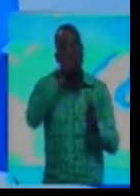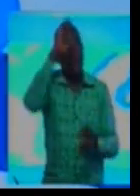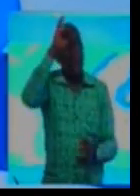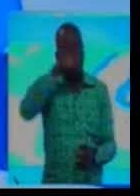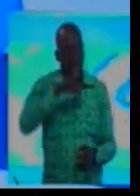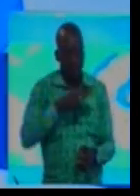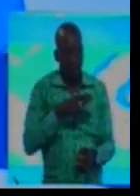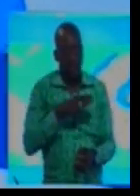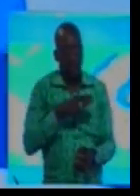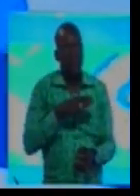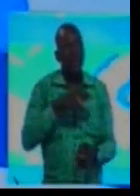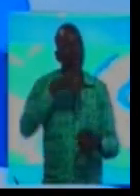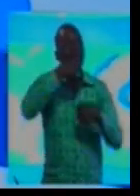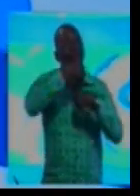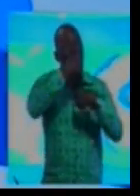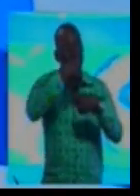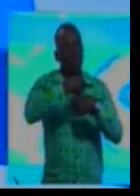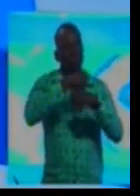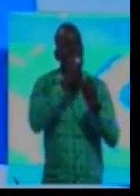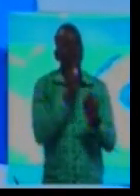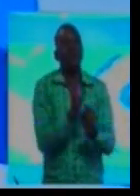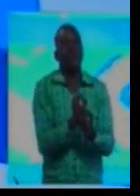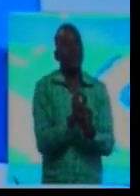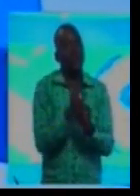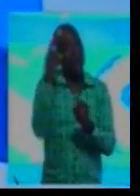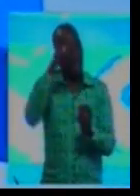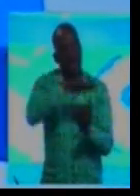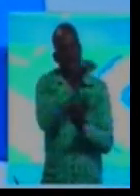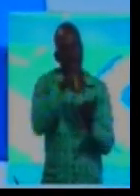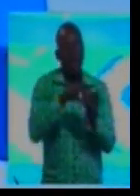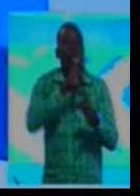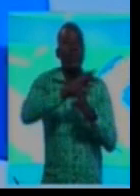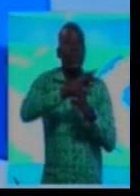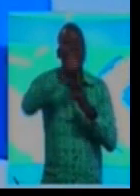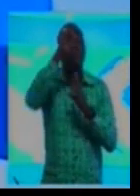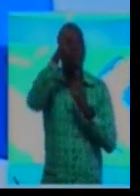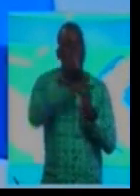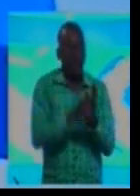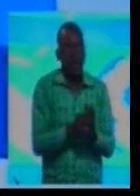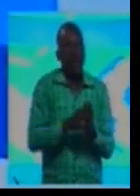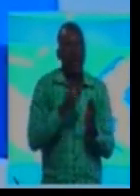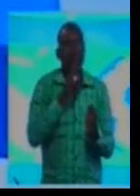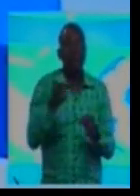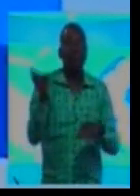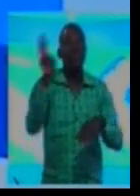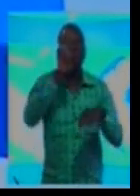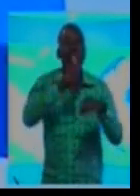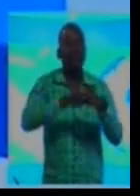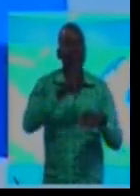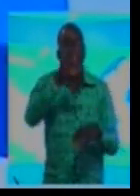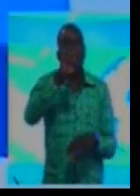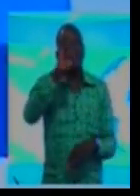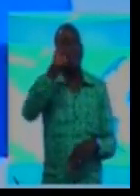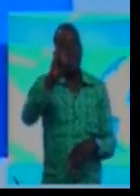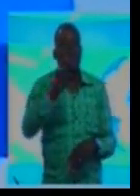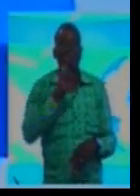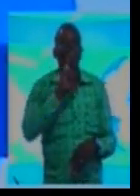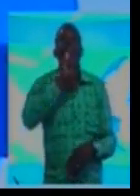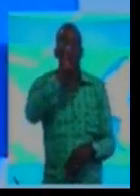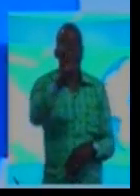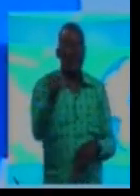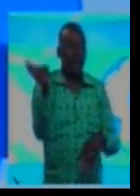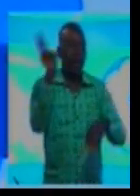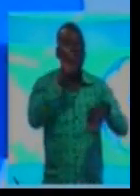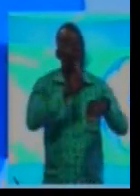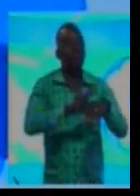La construction d'un centre de formation pour les Corluego de Léo sera bientôt une réalité. La pose